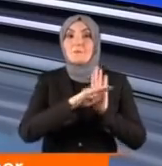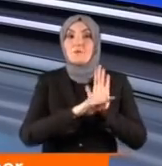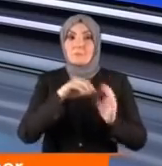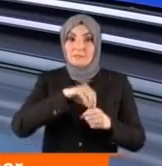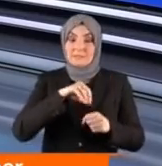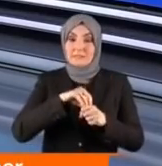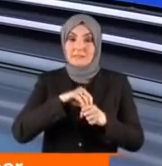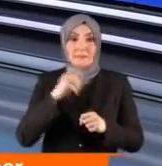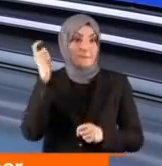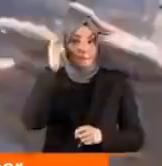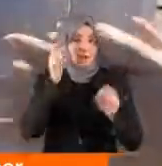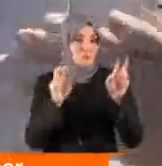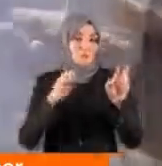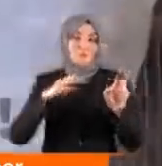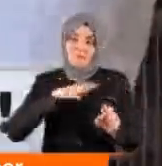söyledi